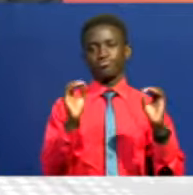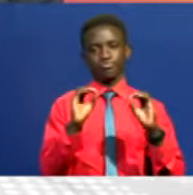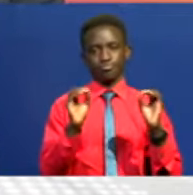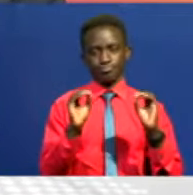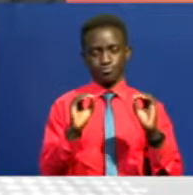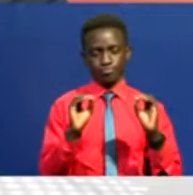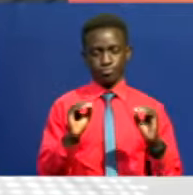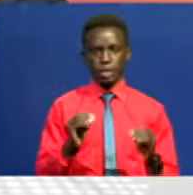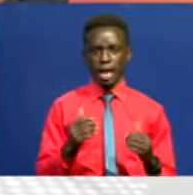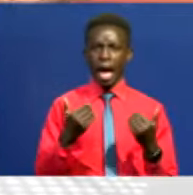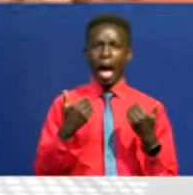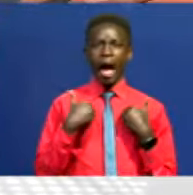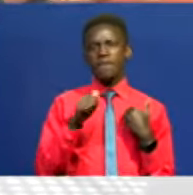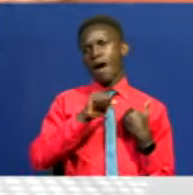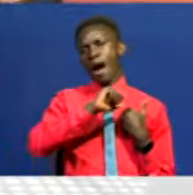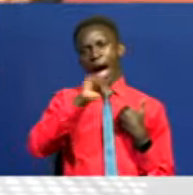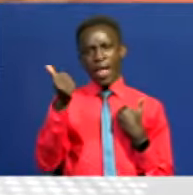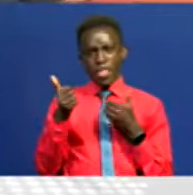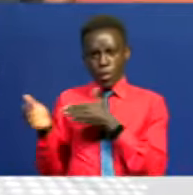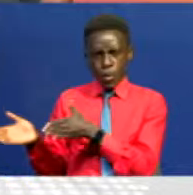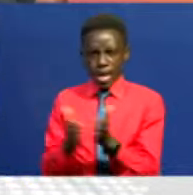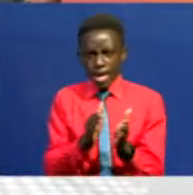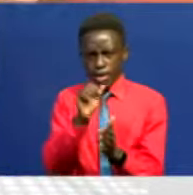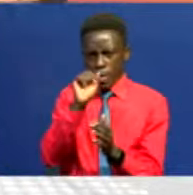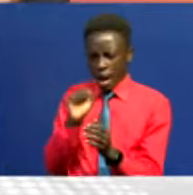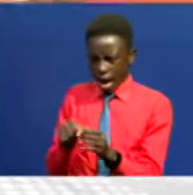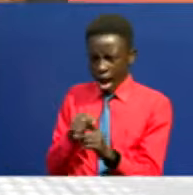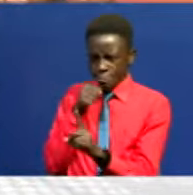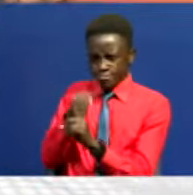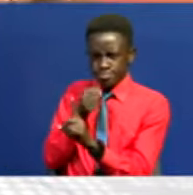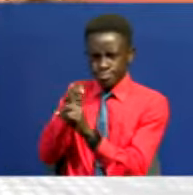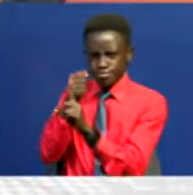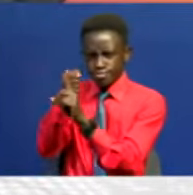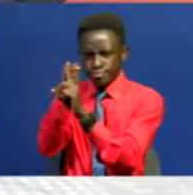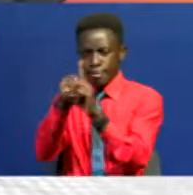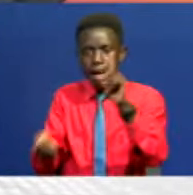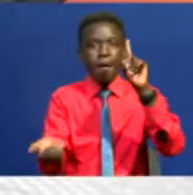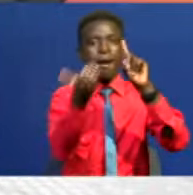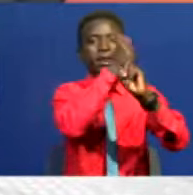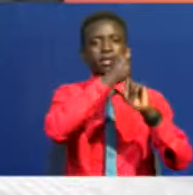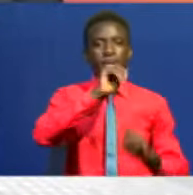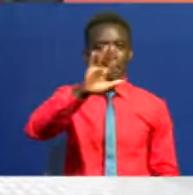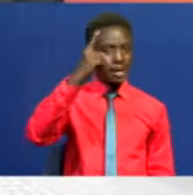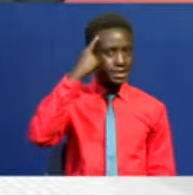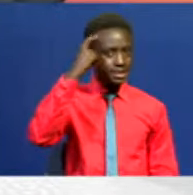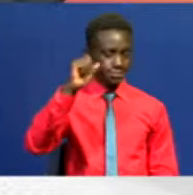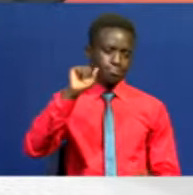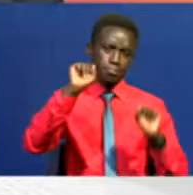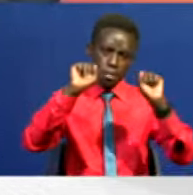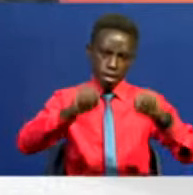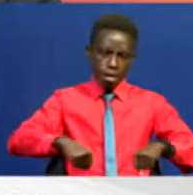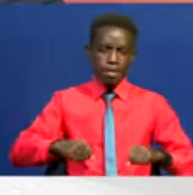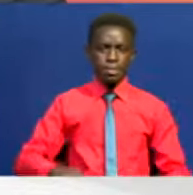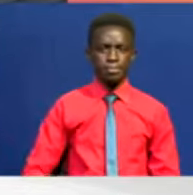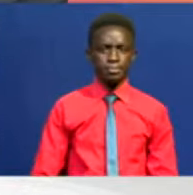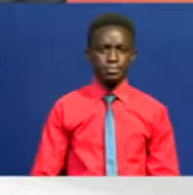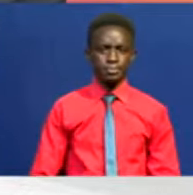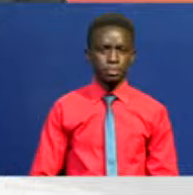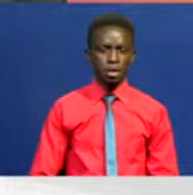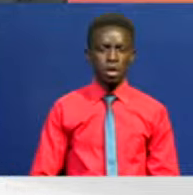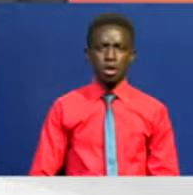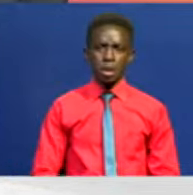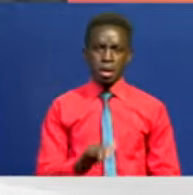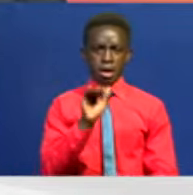anaweza kafuata ili bado afike afikie yale malengo ambayo alikuwa anataka kuyafikia. Kwa hivyo kwanza wasikufe